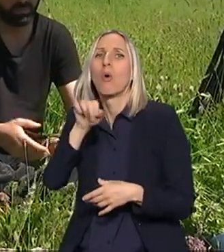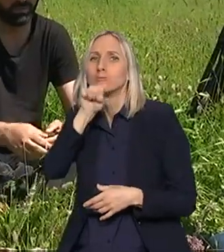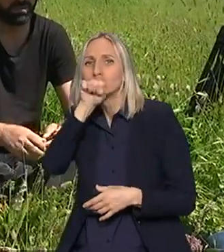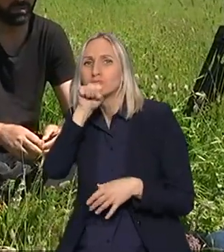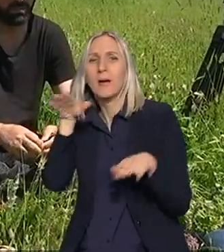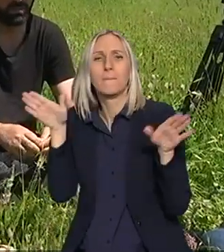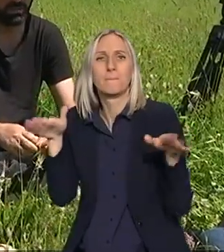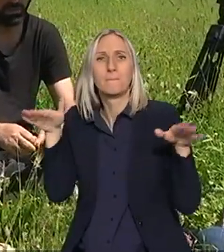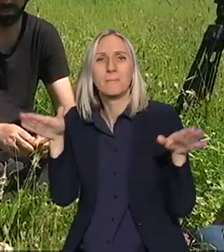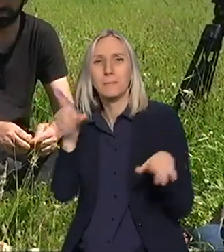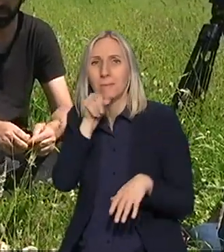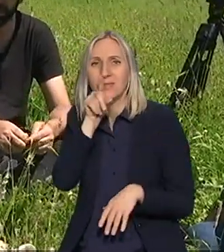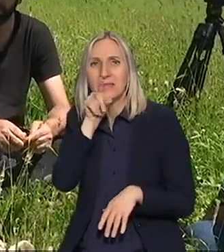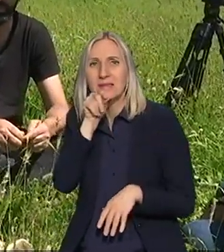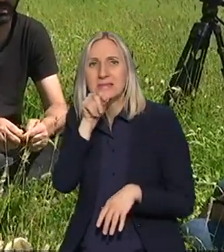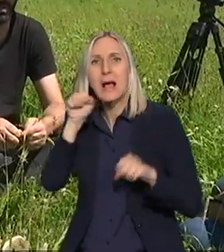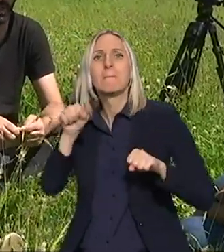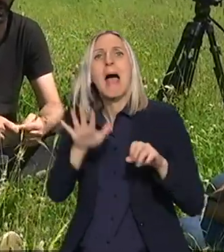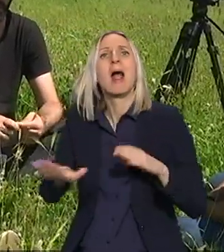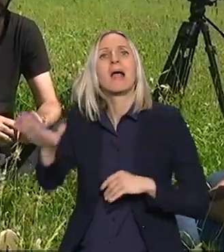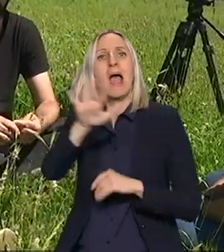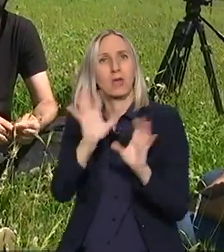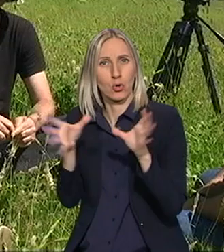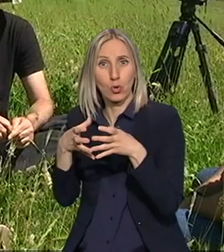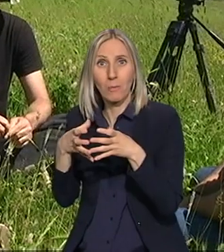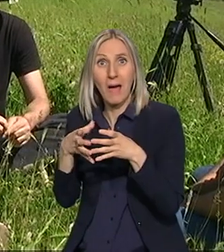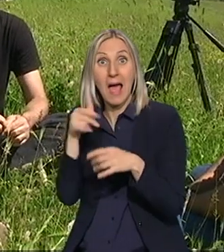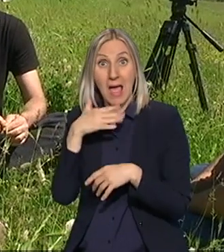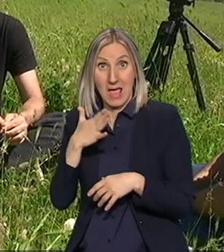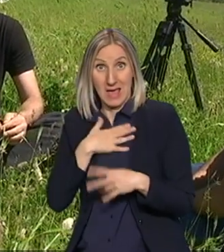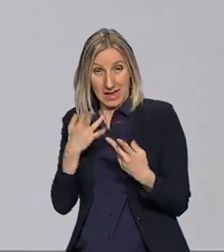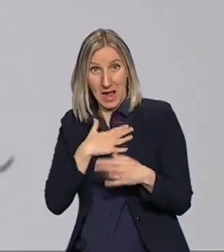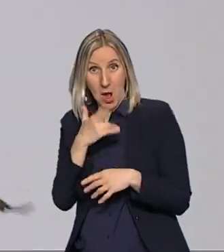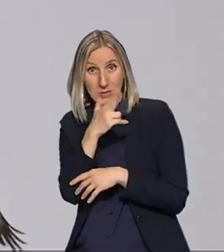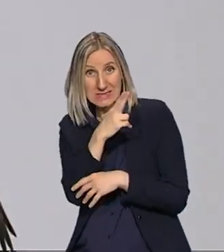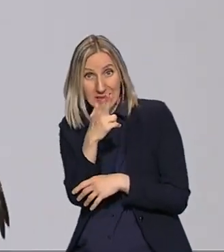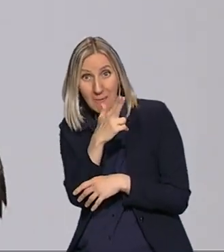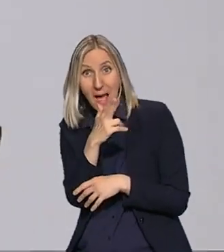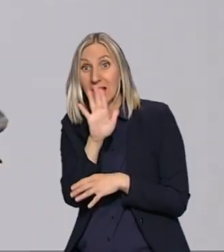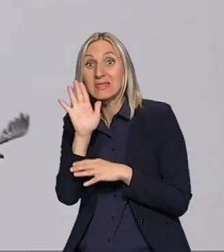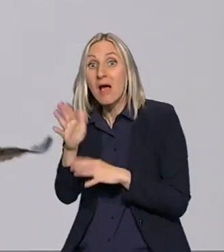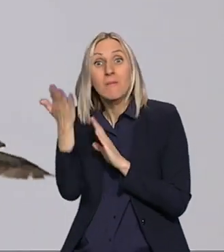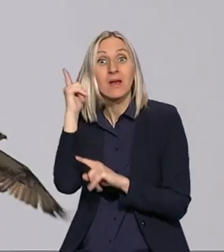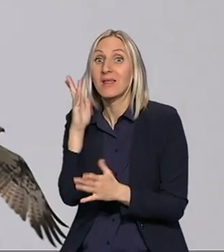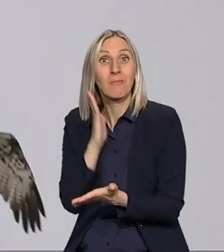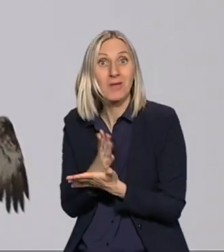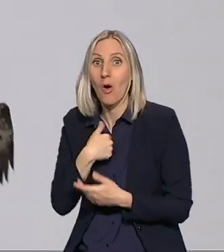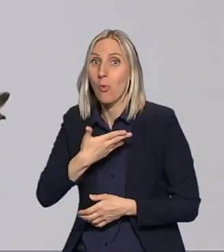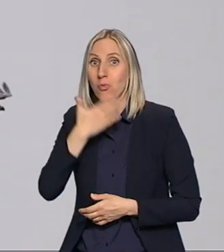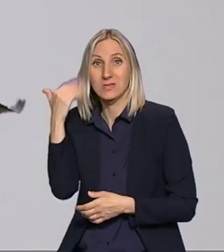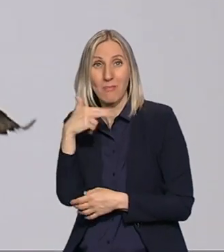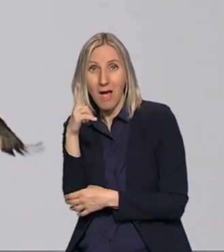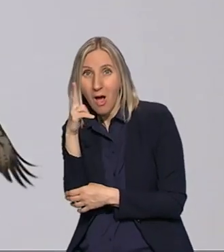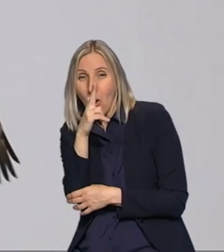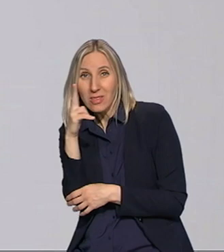smo iz Balkana tu i takav snimak nije postojao pre. I ja sam uspeo to da snimim u